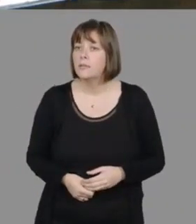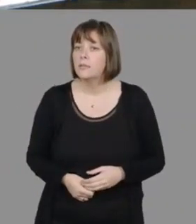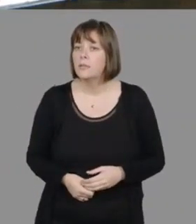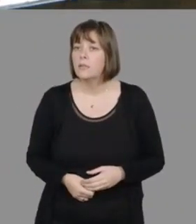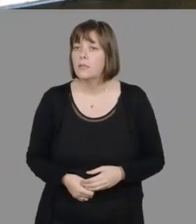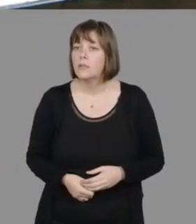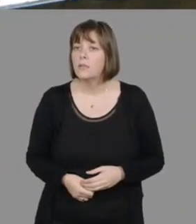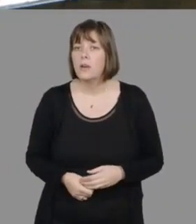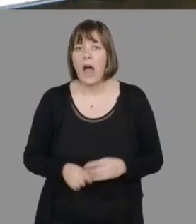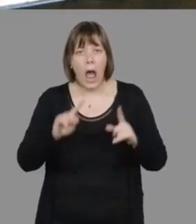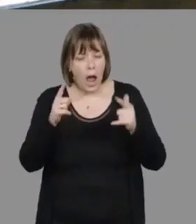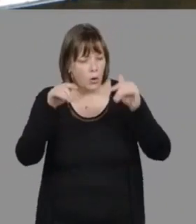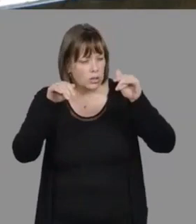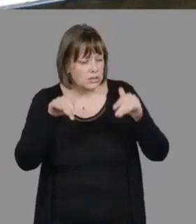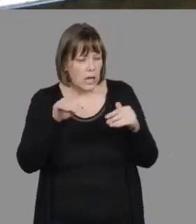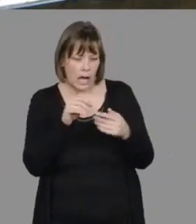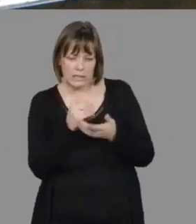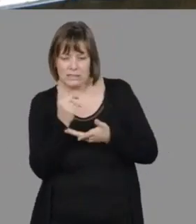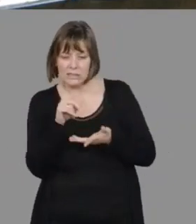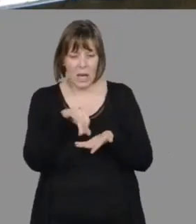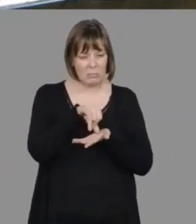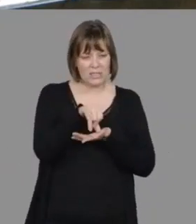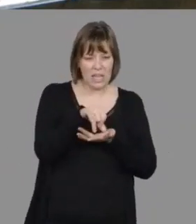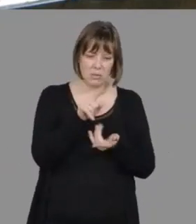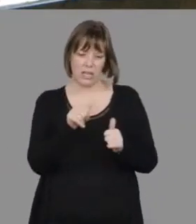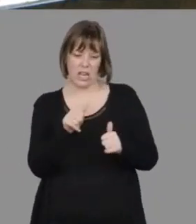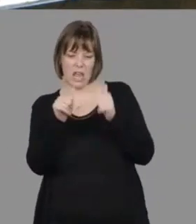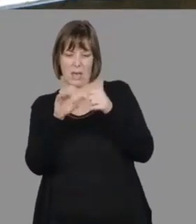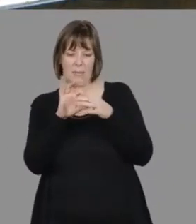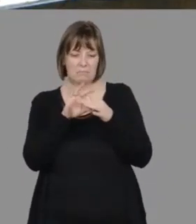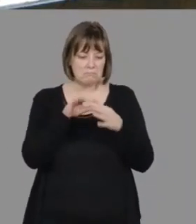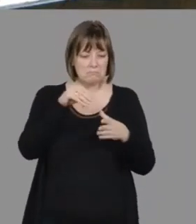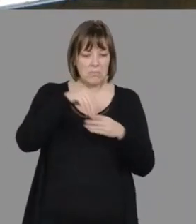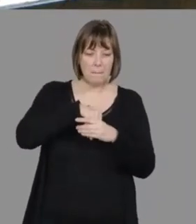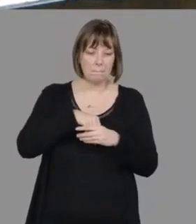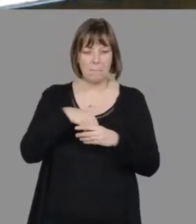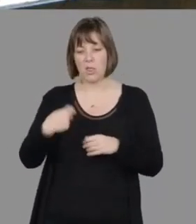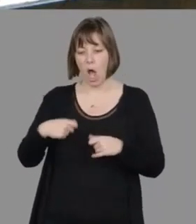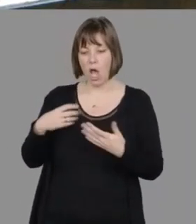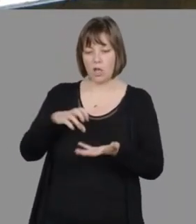wo es auch um Bezahlbarkeit des Lebens in einer teuren Stadt geht.